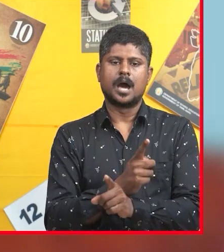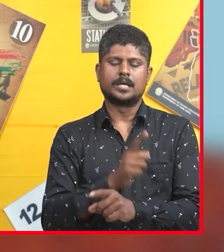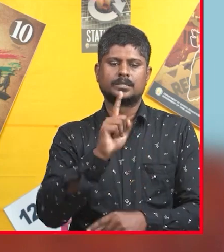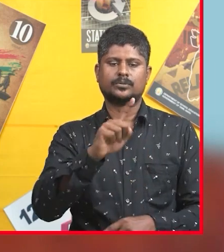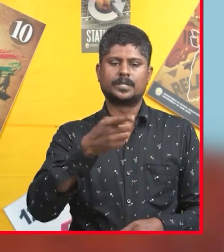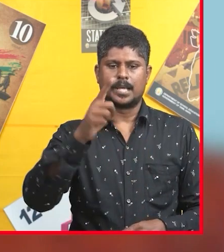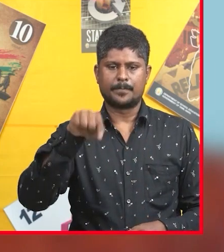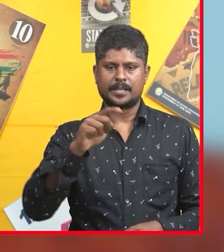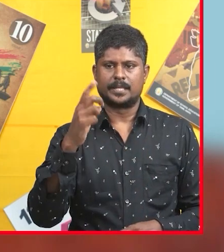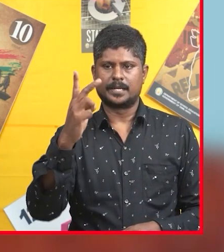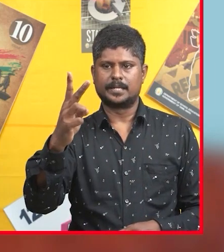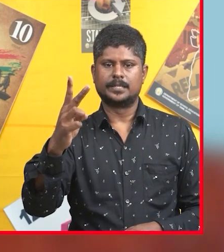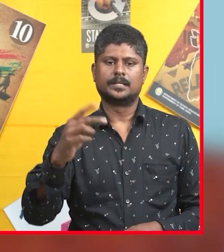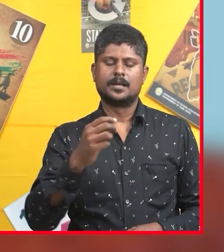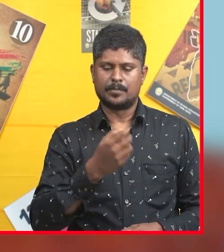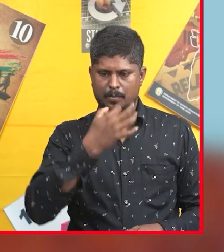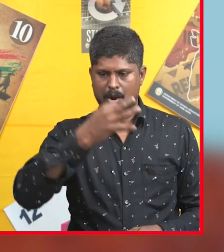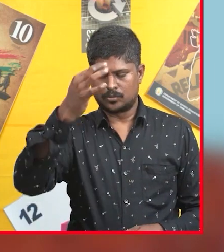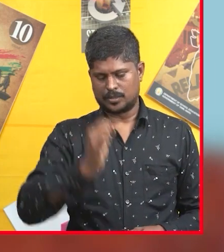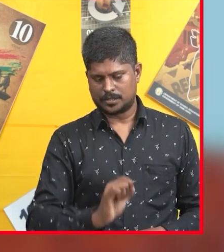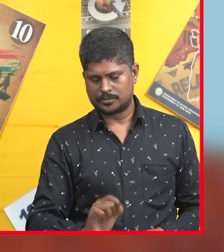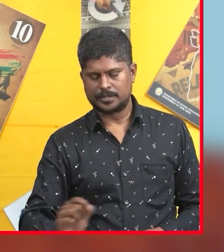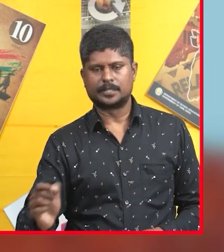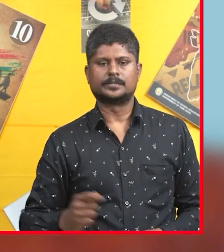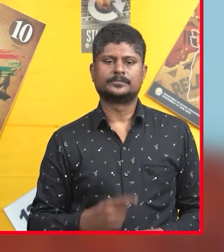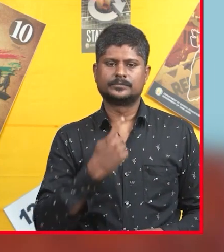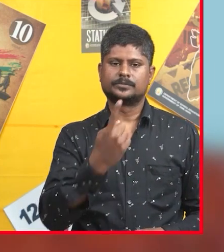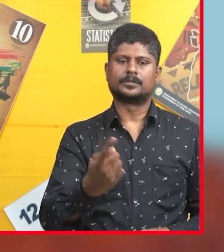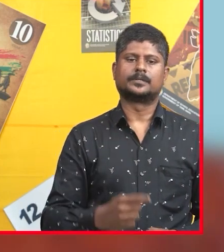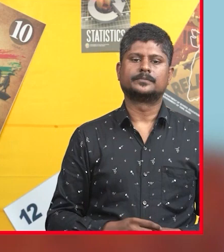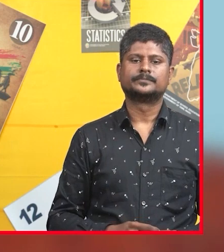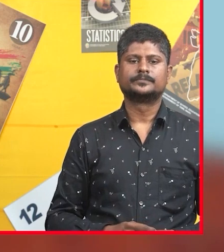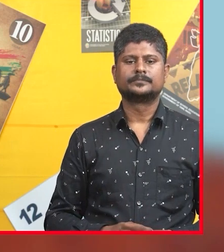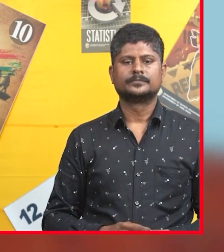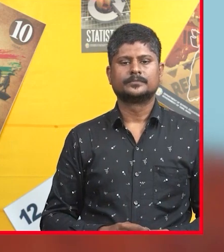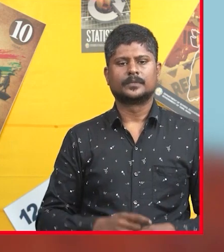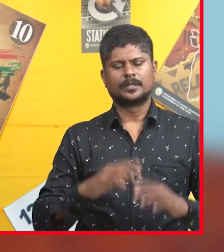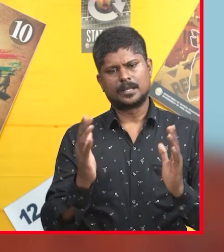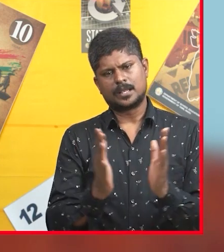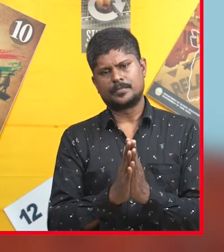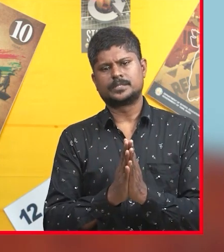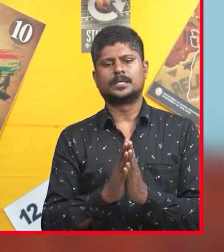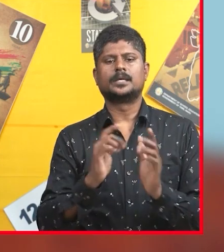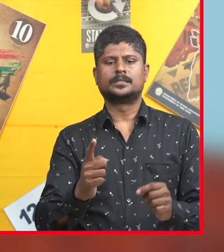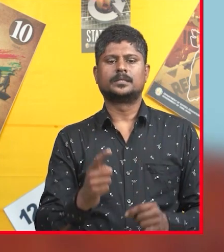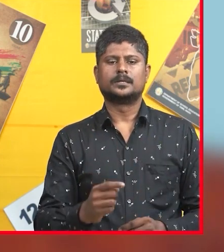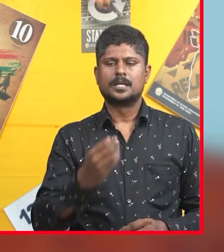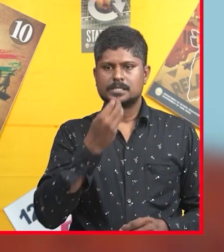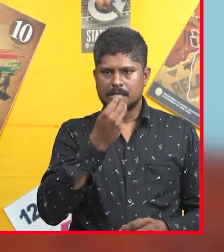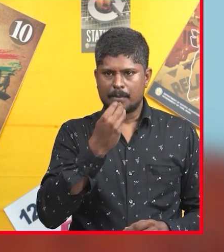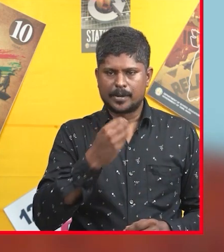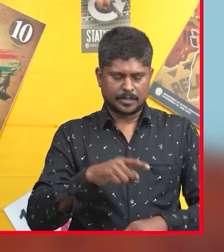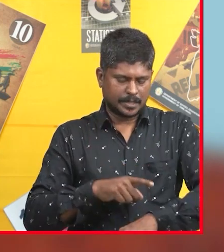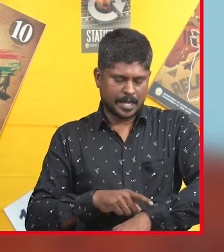182வது பாடல்ல சொல்றாரு. சரிங்களா, விருந்தோம்பலின் சிறப்பை பத்தி சொல்றாரு. அப்படி விருந்தோம்பலுக்குன்னு ஒரு